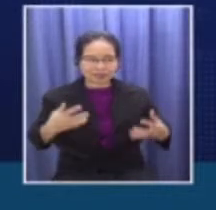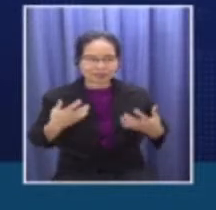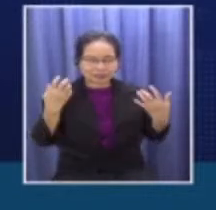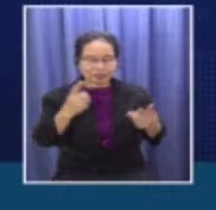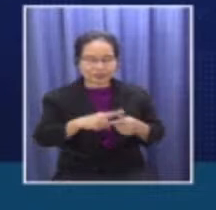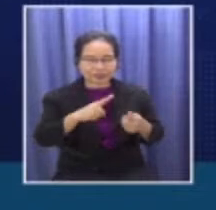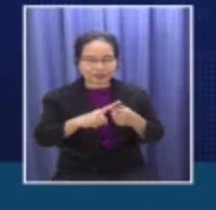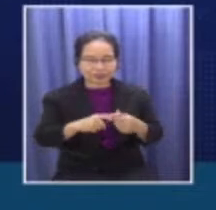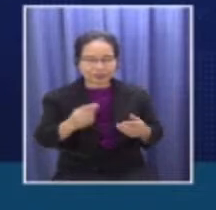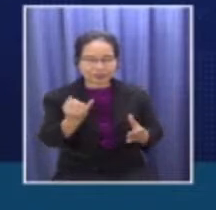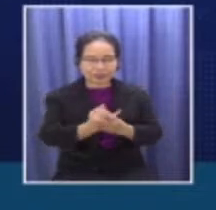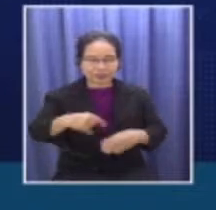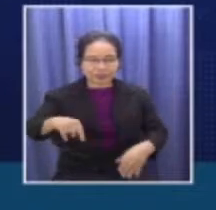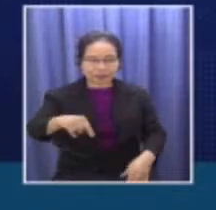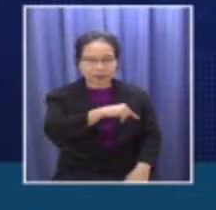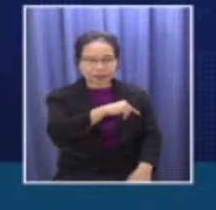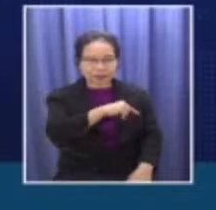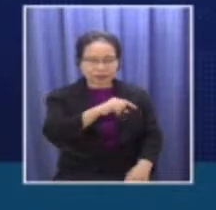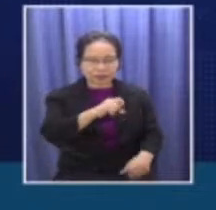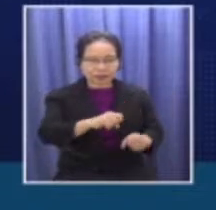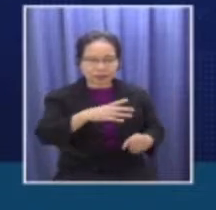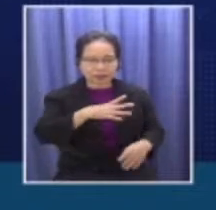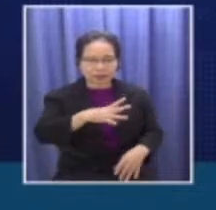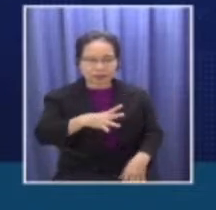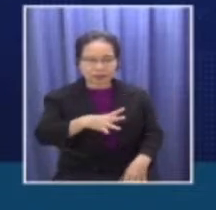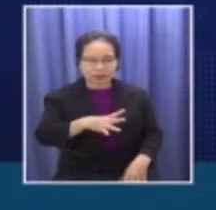abɔde mu nyansa pɛ de suafoɔ